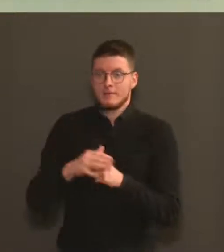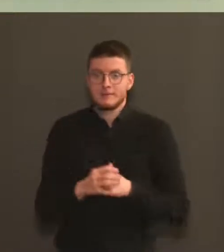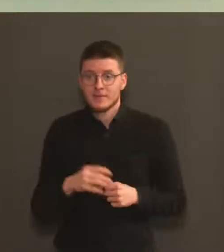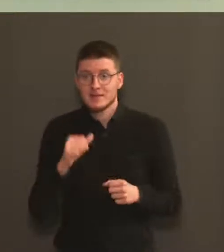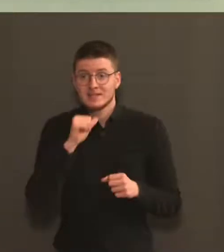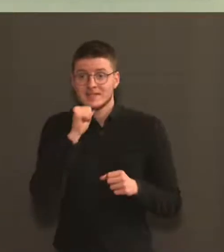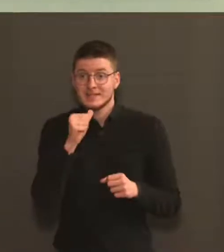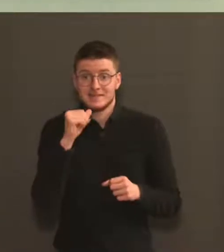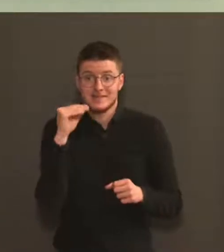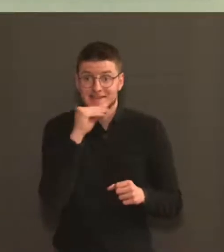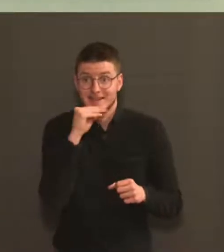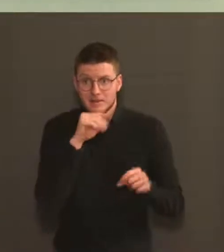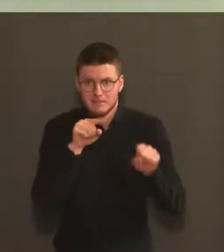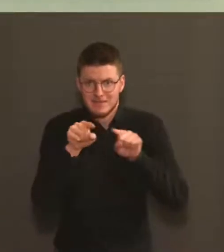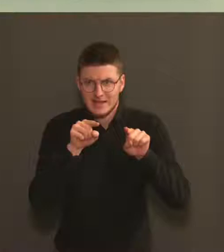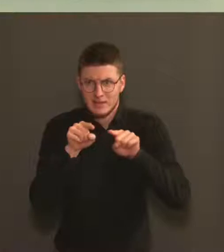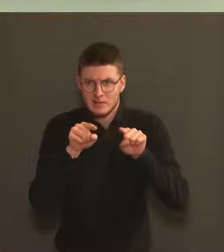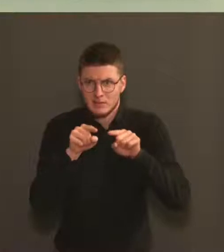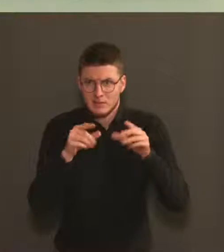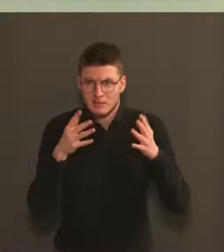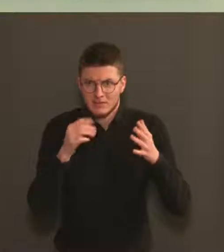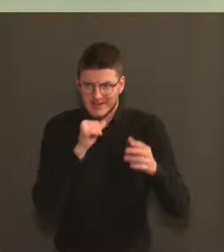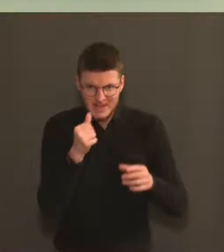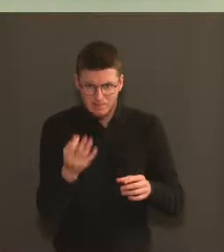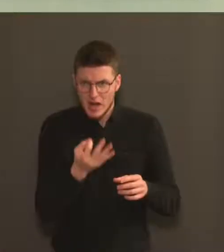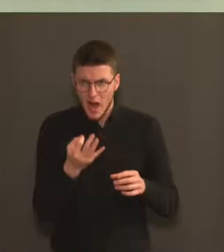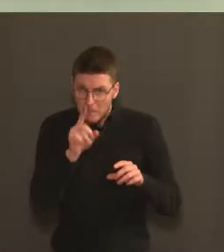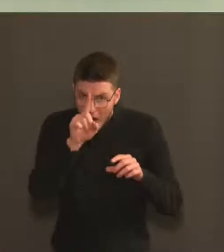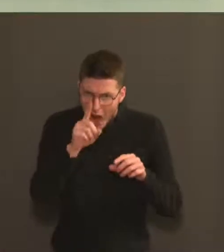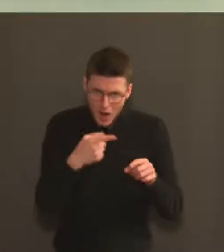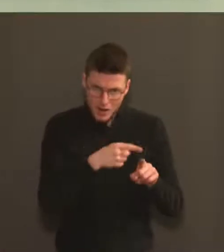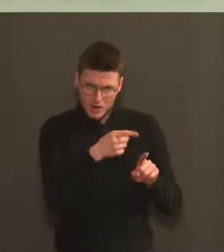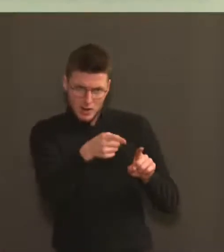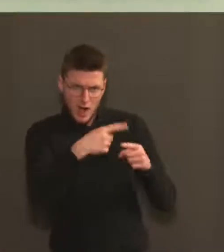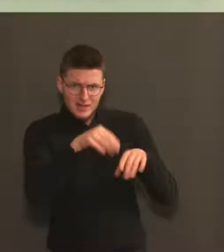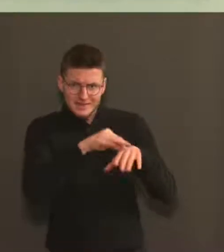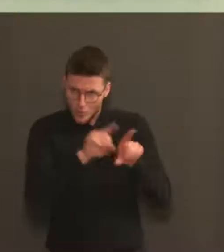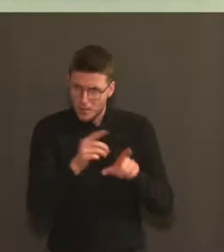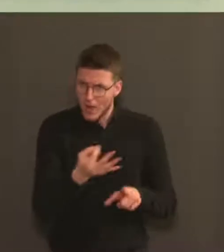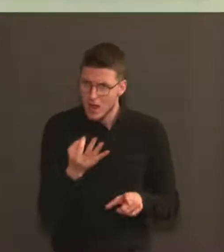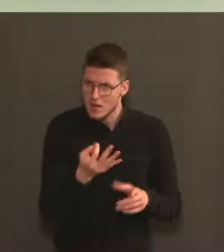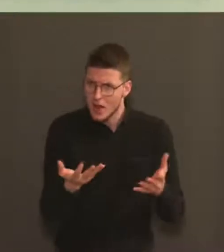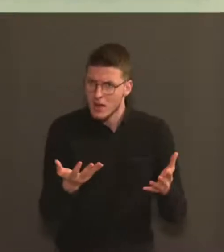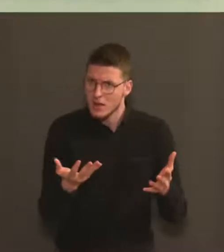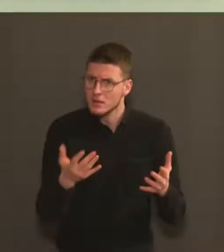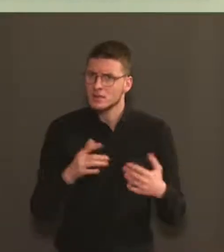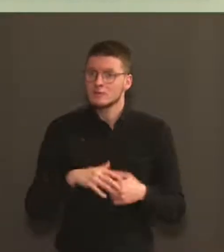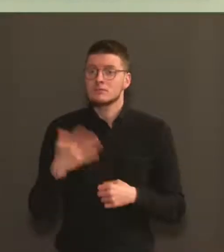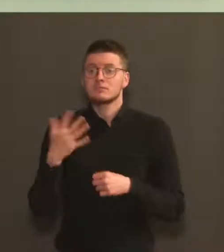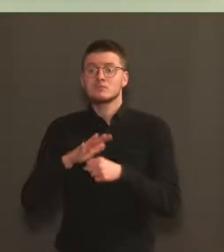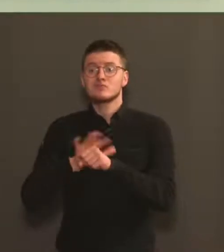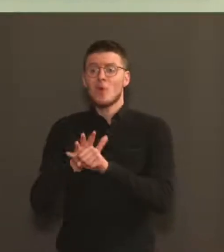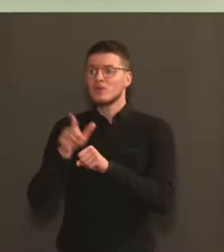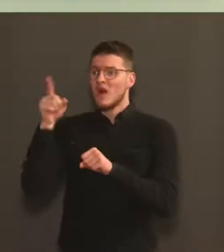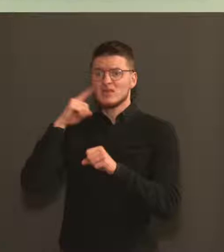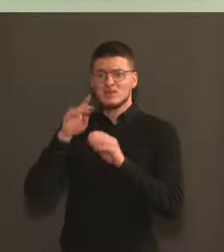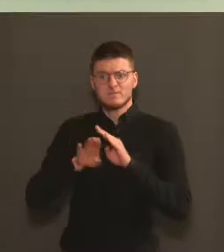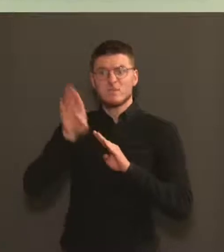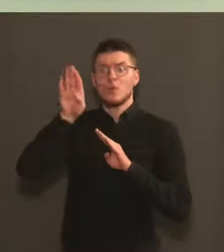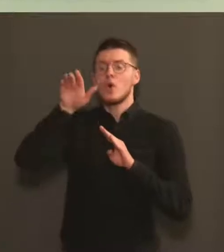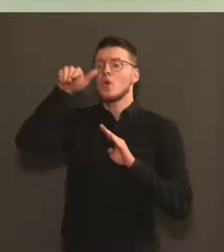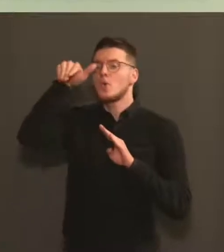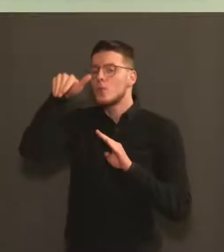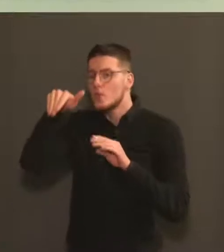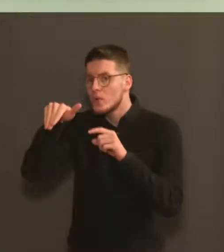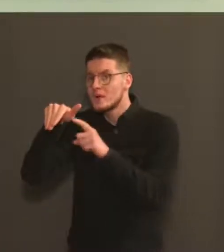niet belangrijk is. Er is een belangrijke inhaalbeweging die moet gemaakt worden in de periode na zo'n golf. U kan dat zien tussen de twee